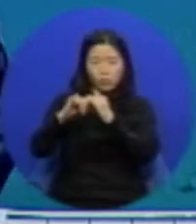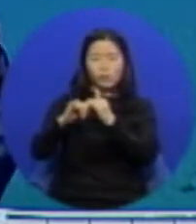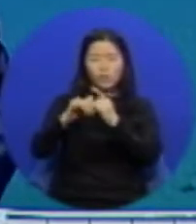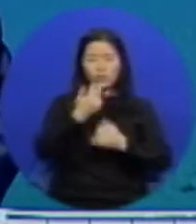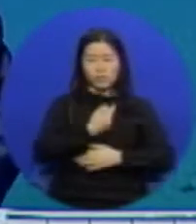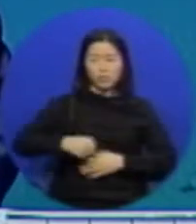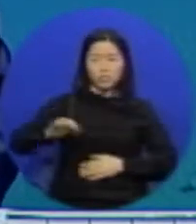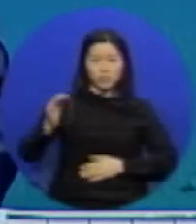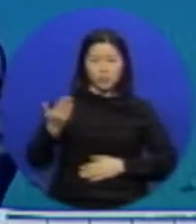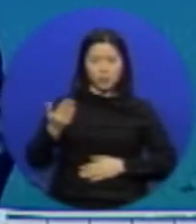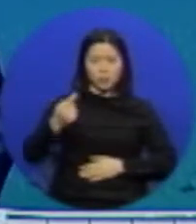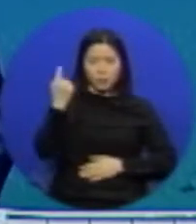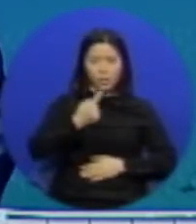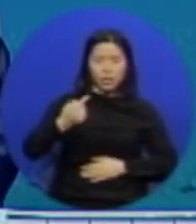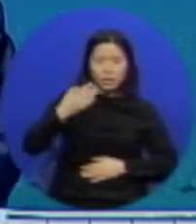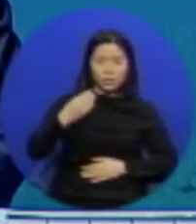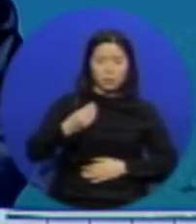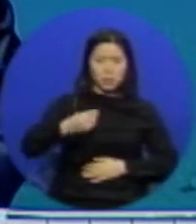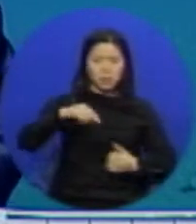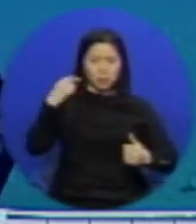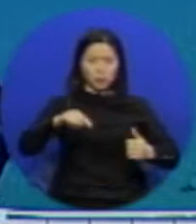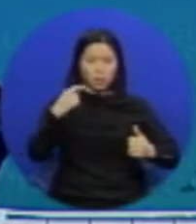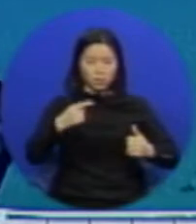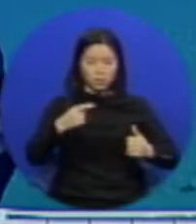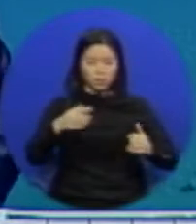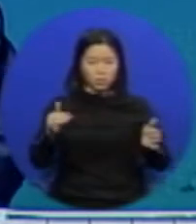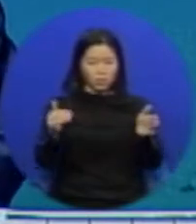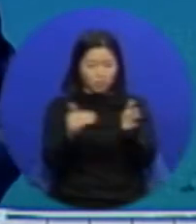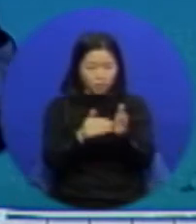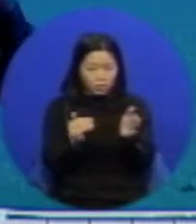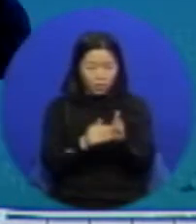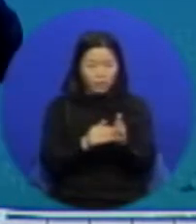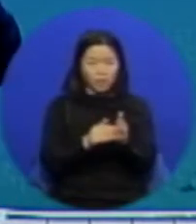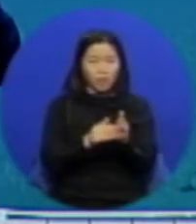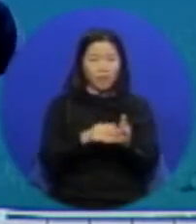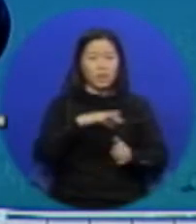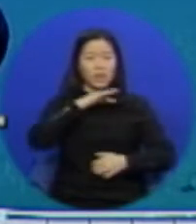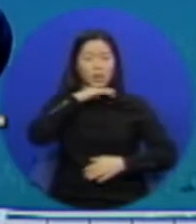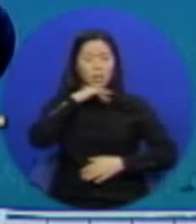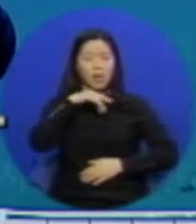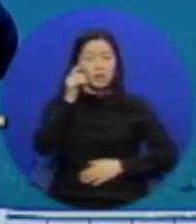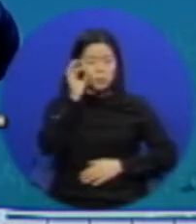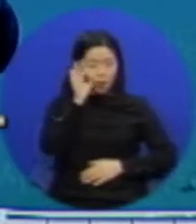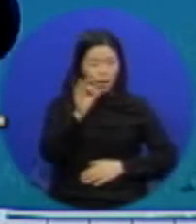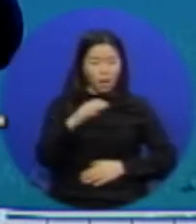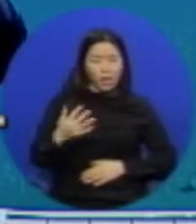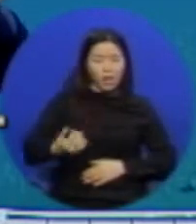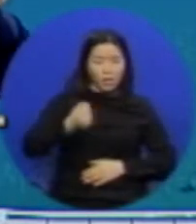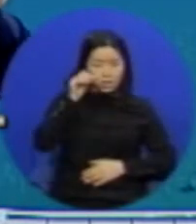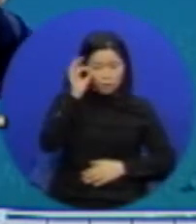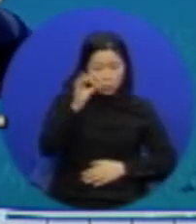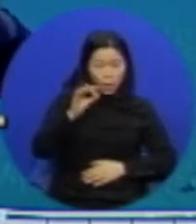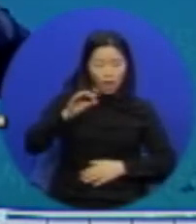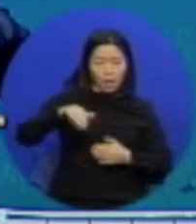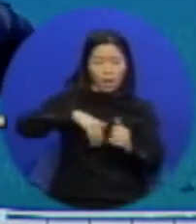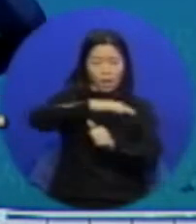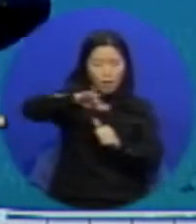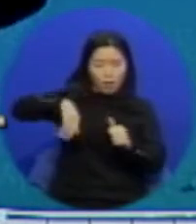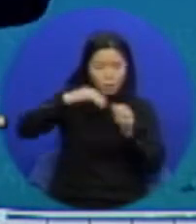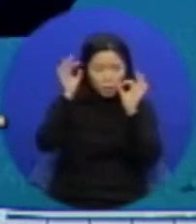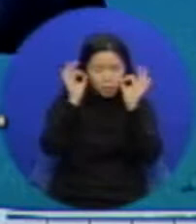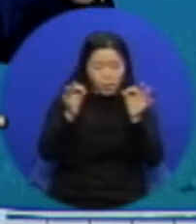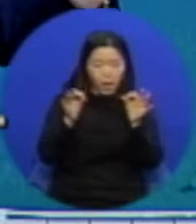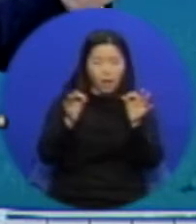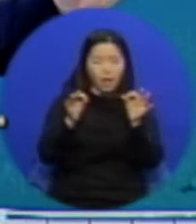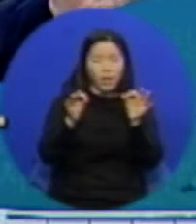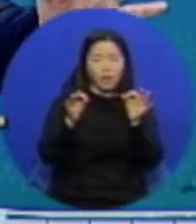여러분을 손가락 에 대해서 여러분은 끝났다 알아요 저 사람은 끝났네 나이를 바 벌써 가진 걸 봐 형편을 바 저